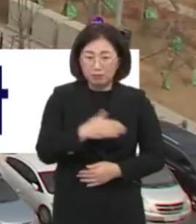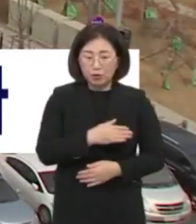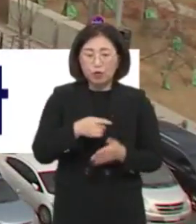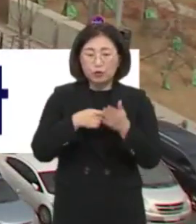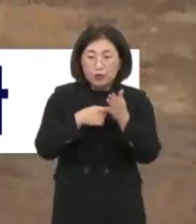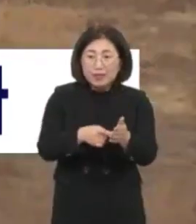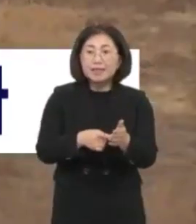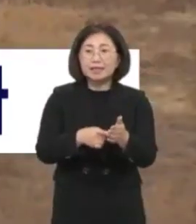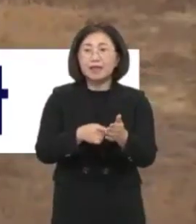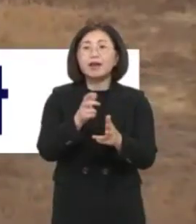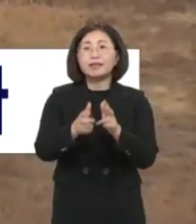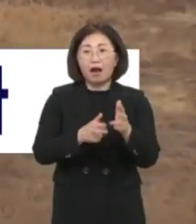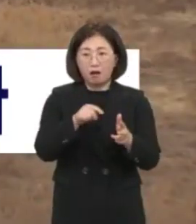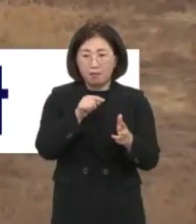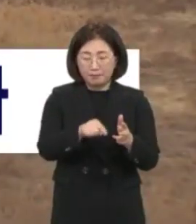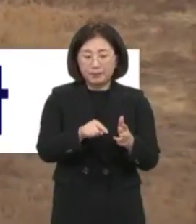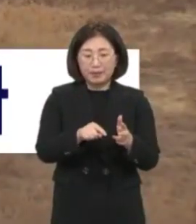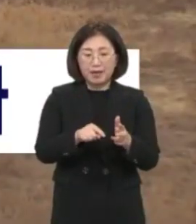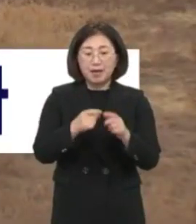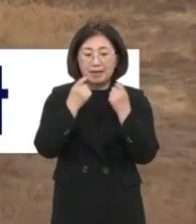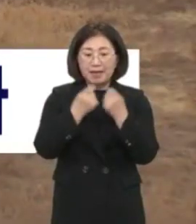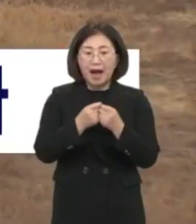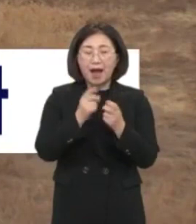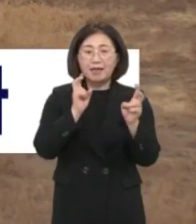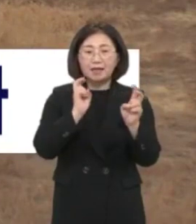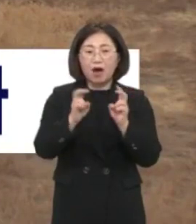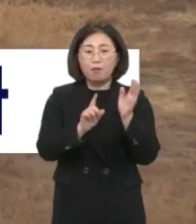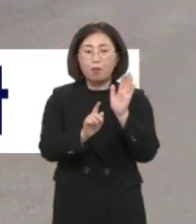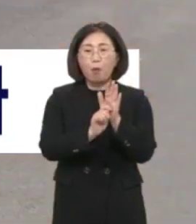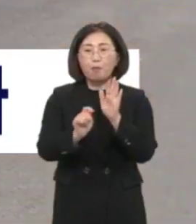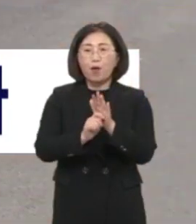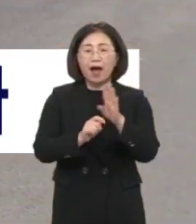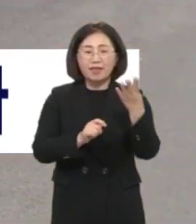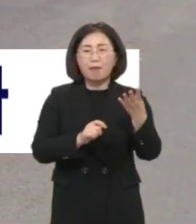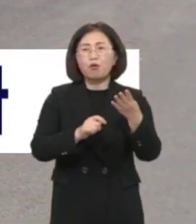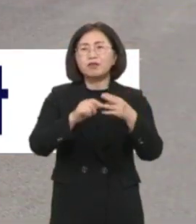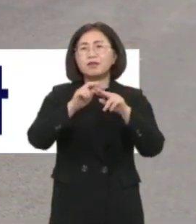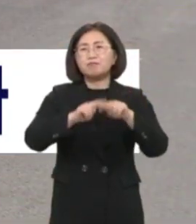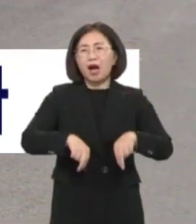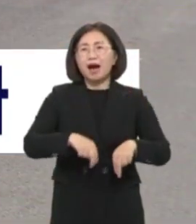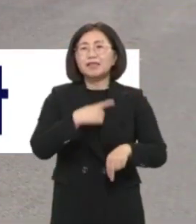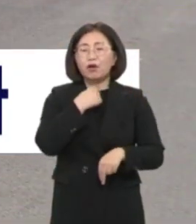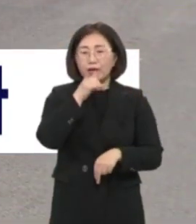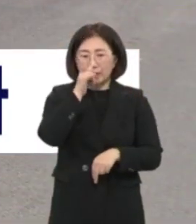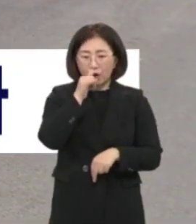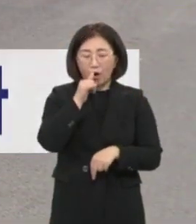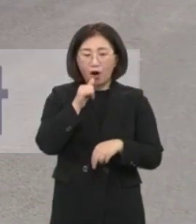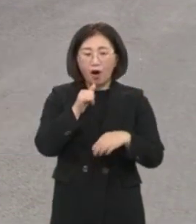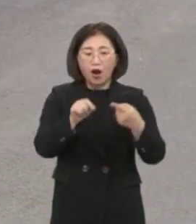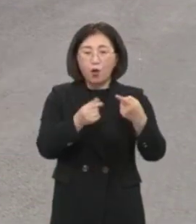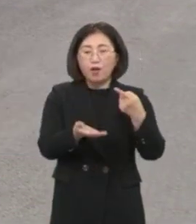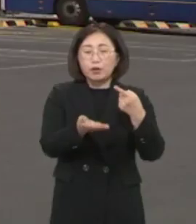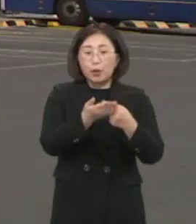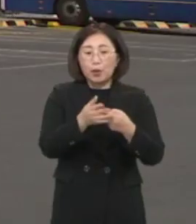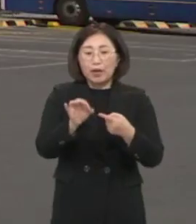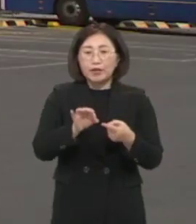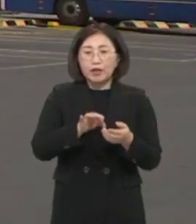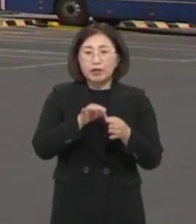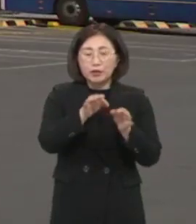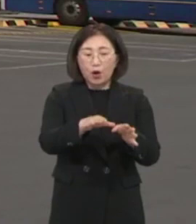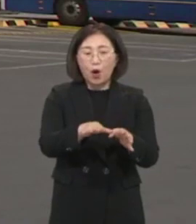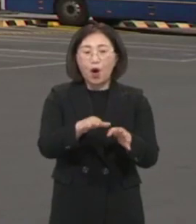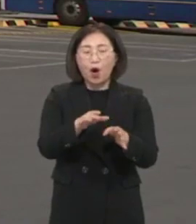추진된 유성복합터미널 사업은 민간사업자 공모가 4번이나 무산되면서 시가 올해 초 재정을 투입해